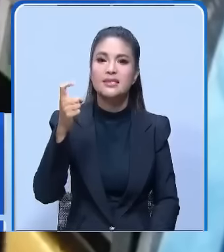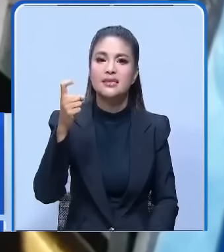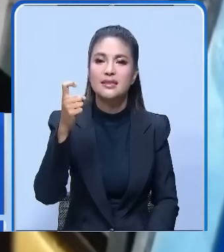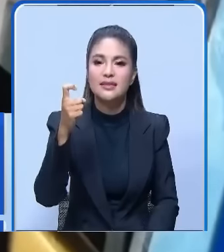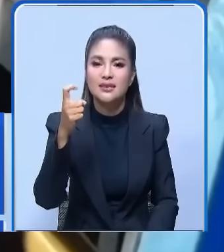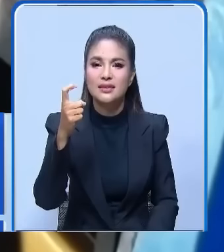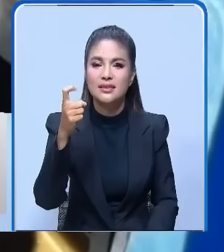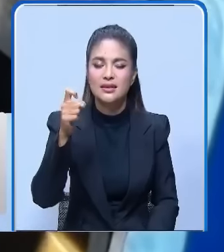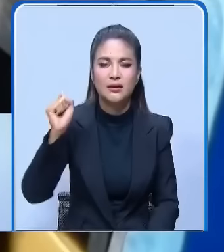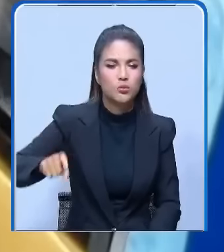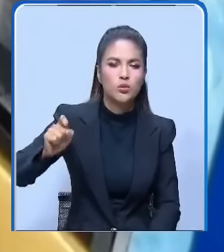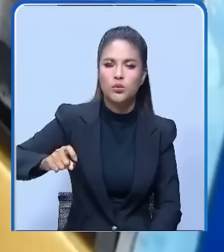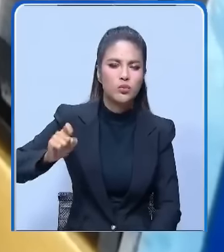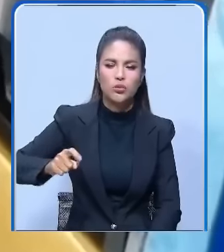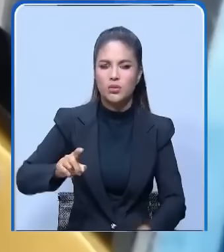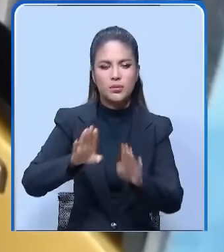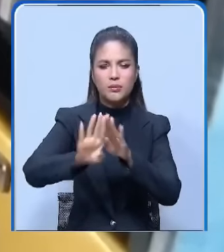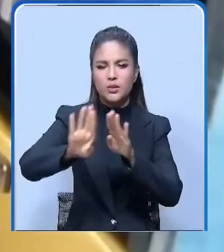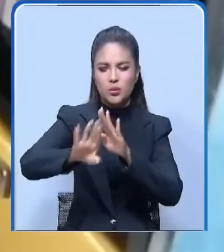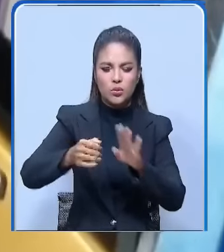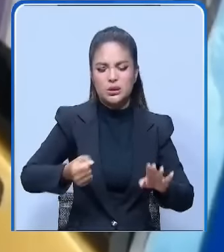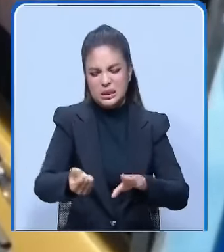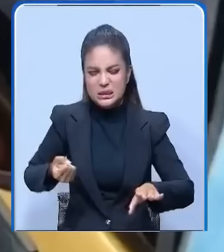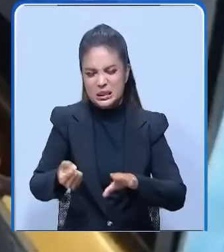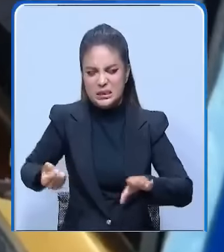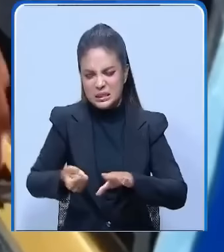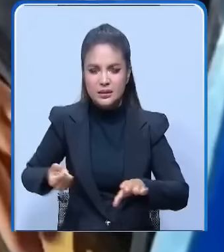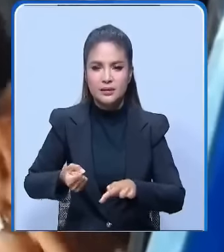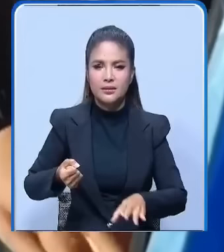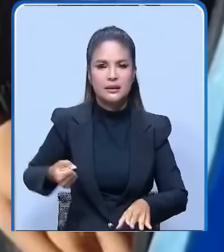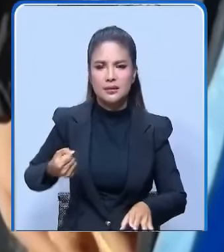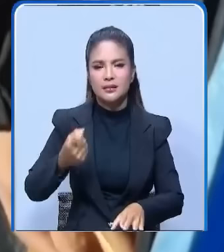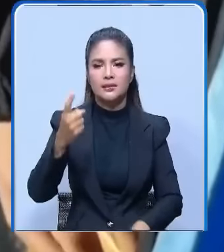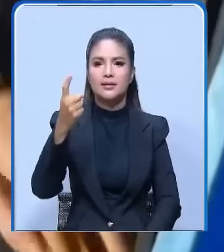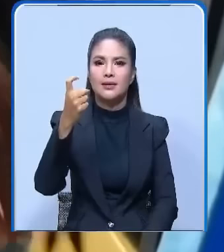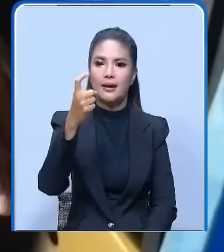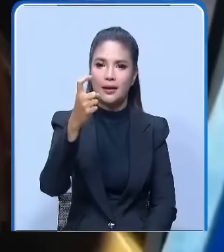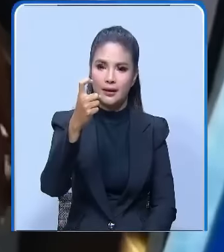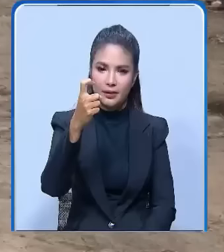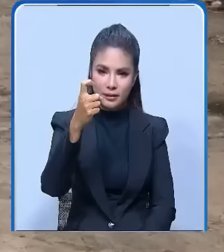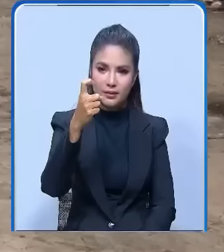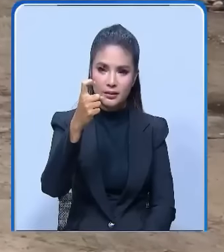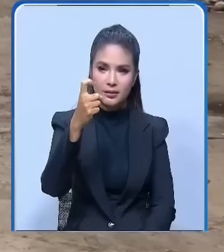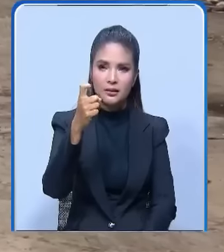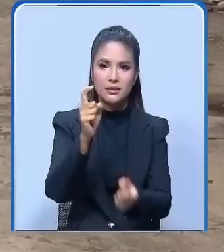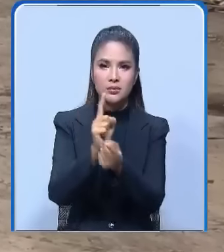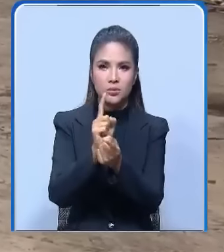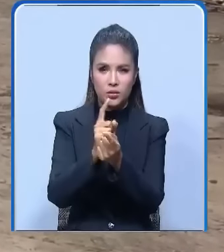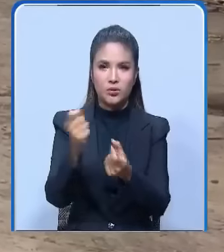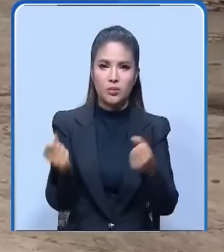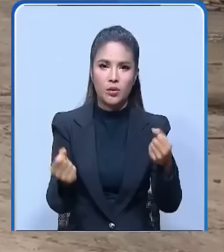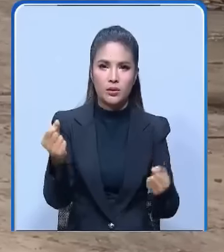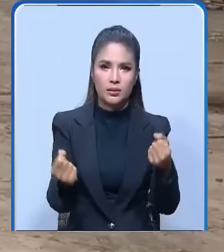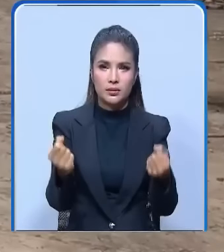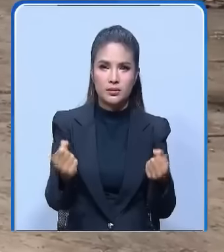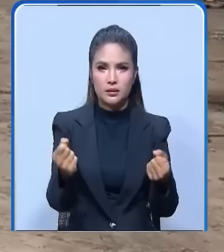แล้วพยายามทดสอบออกแรงถีบประตูแล้วยังไงก็เปิดไม่ออกจริงจุดที่ไปเจอรถบัสทั้ง5คันเนี่ยขับไปถอด